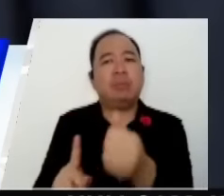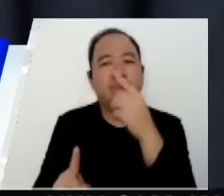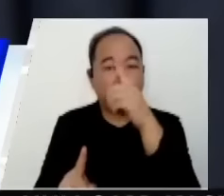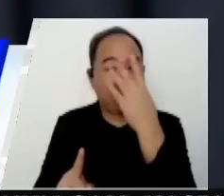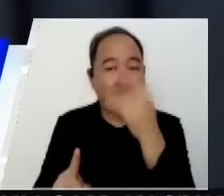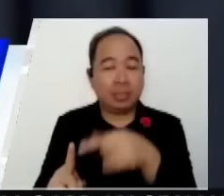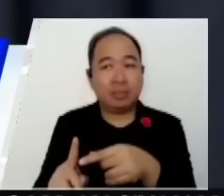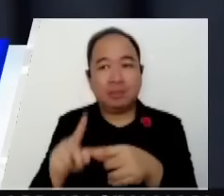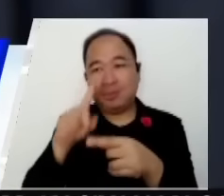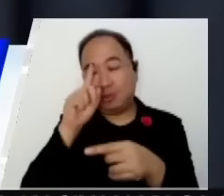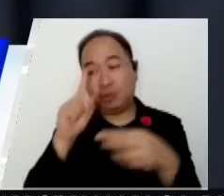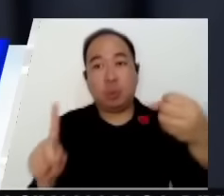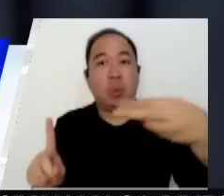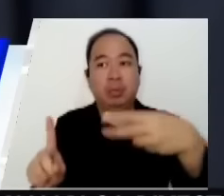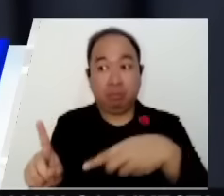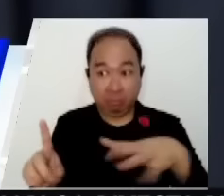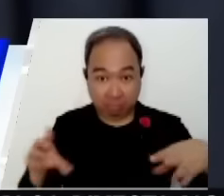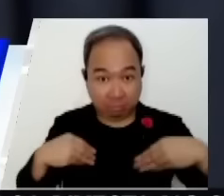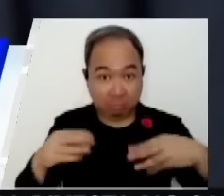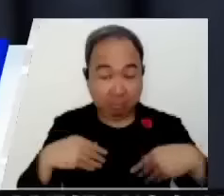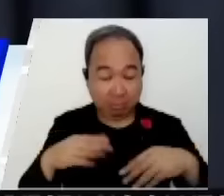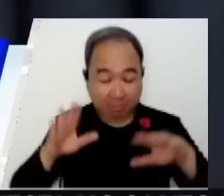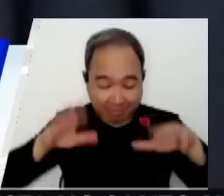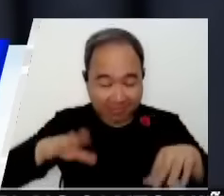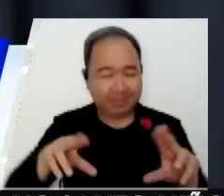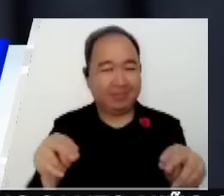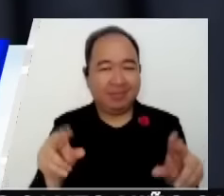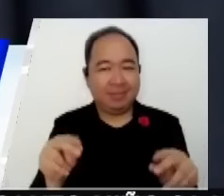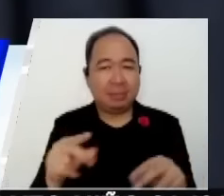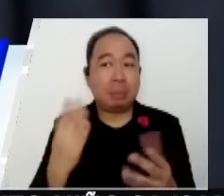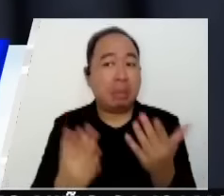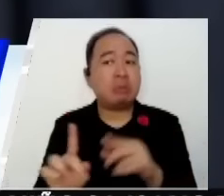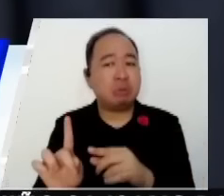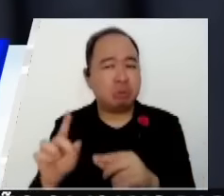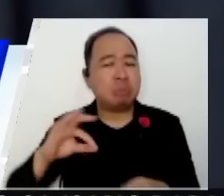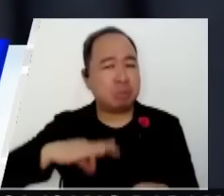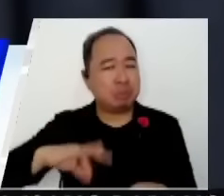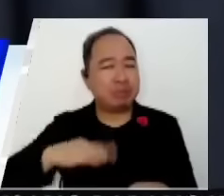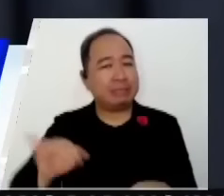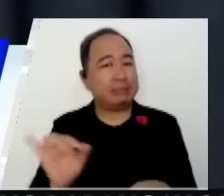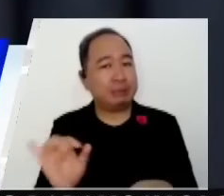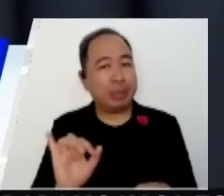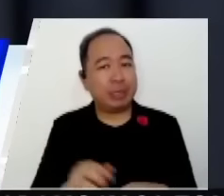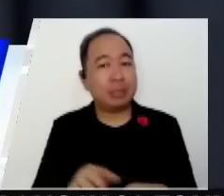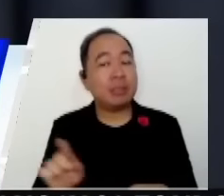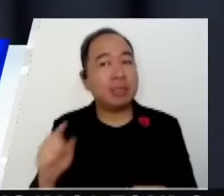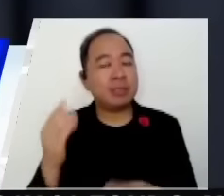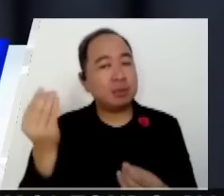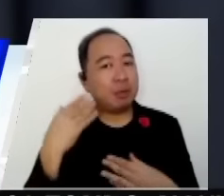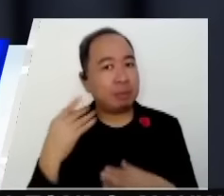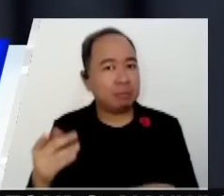sunod ka lang na sunod. Eh, nakikinabang ka rin siguro dyan sa order na yan. Eh, yun ang sabi sa akin yung congressman eh.